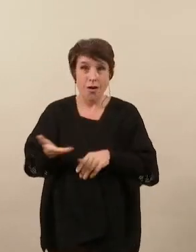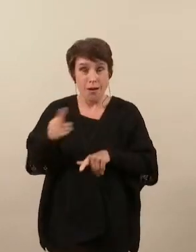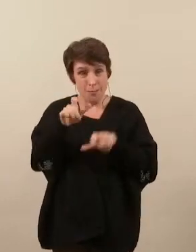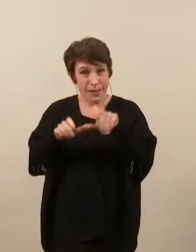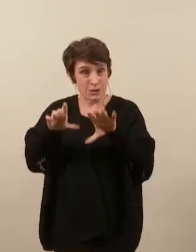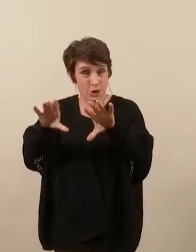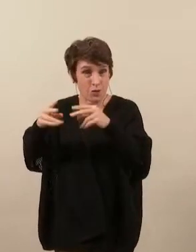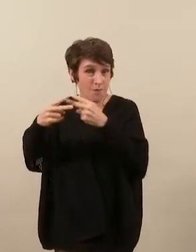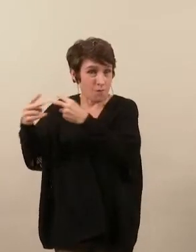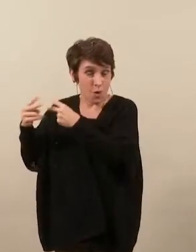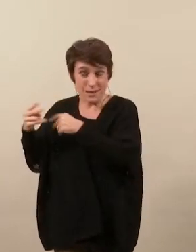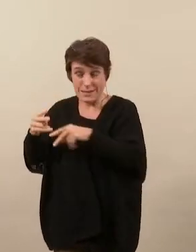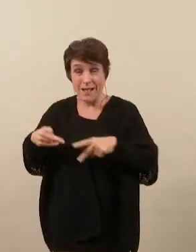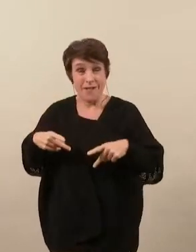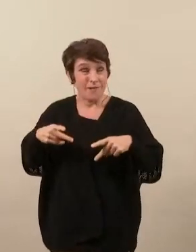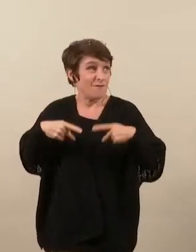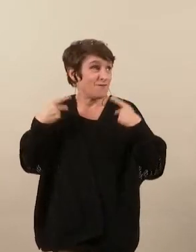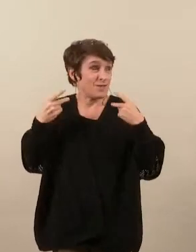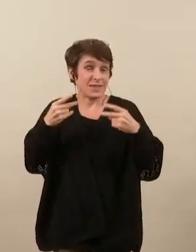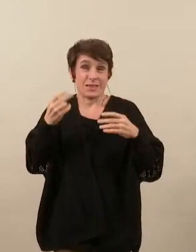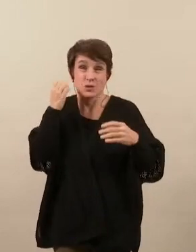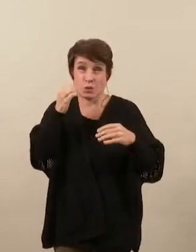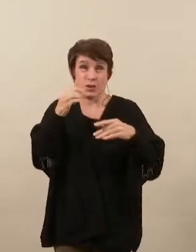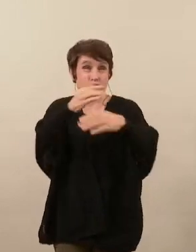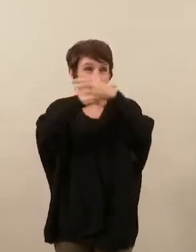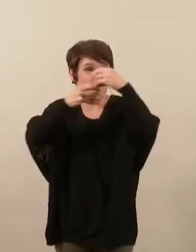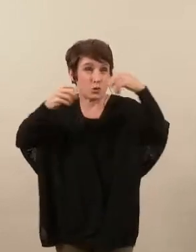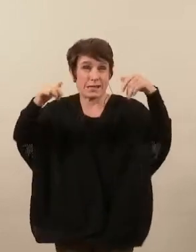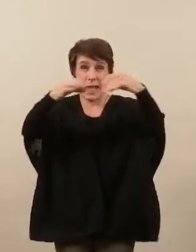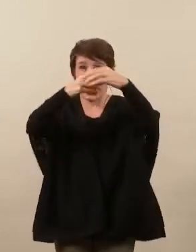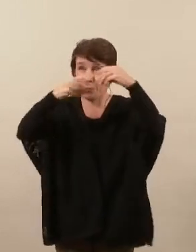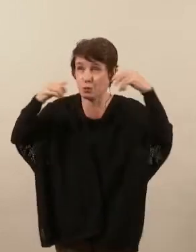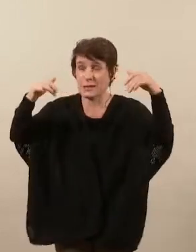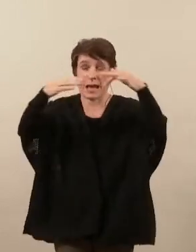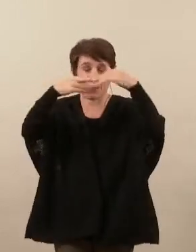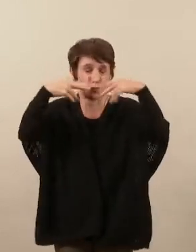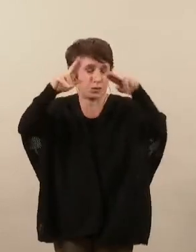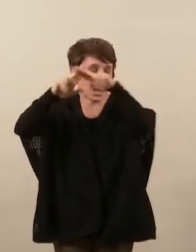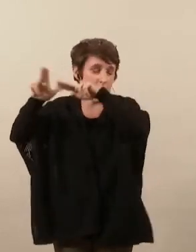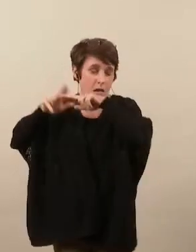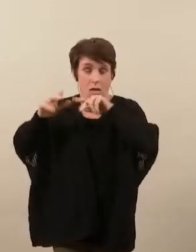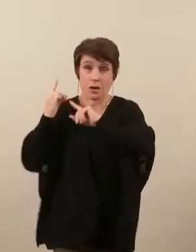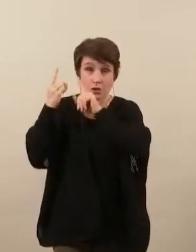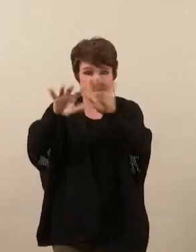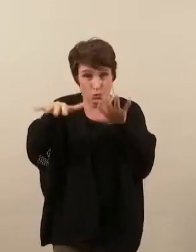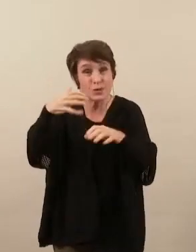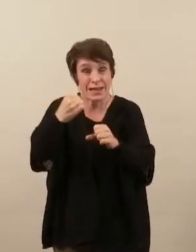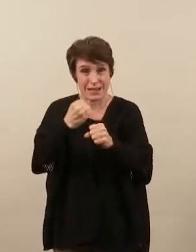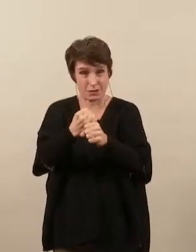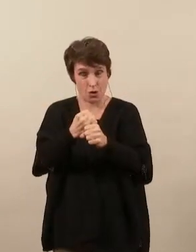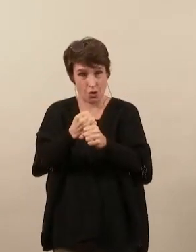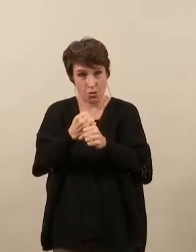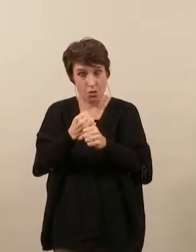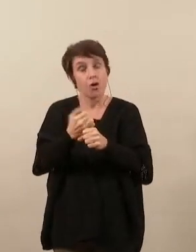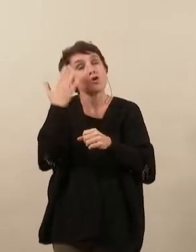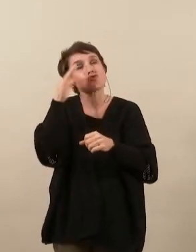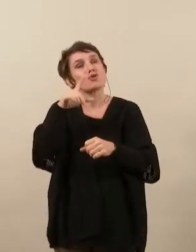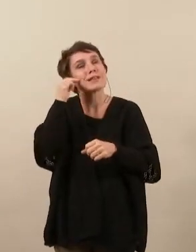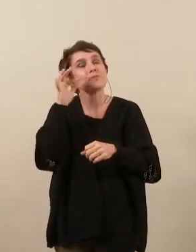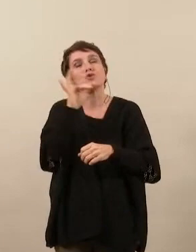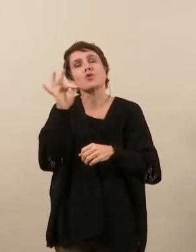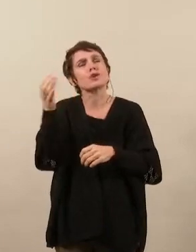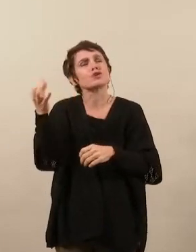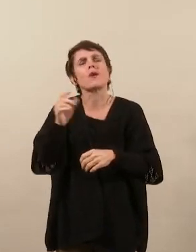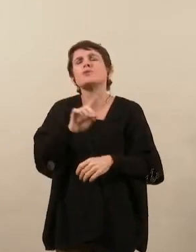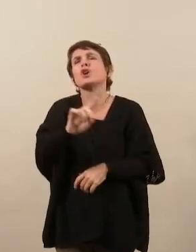sais bien que M. Fristo va me dire non. Je vais refaire la démonstration, s'il veut, en prenant année par année, montée par montée ou bâtiment par bâtiment, ce qui a été